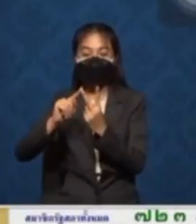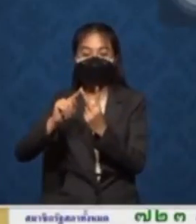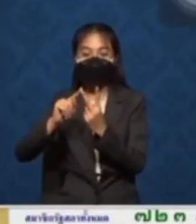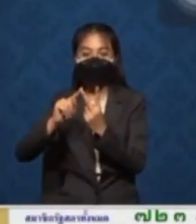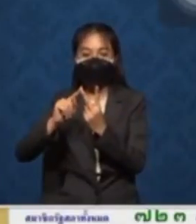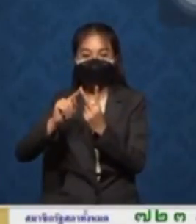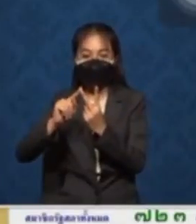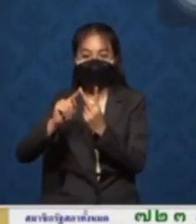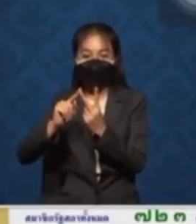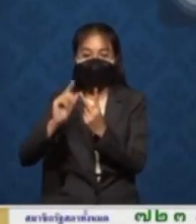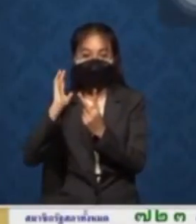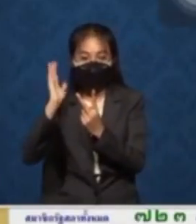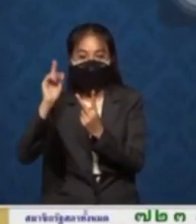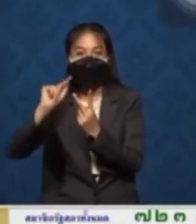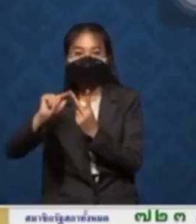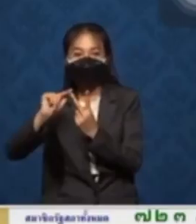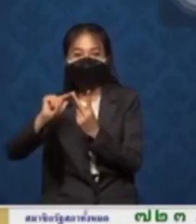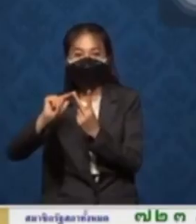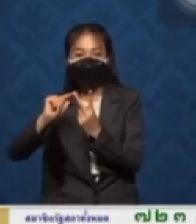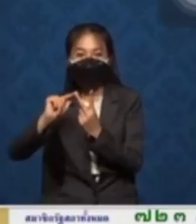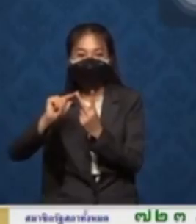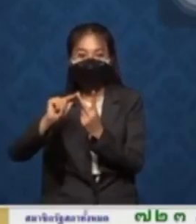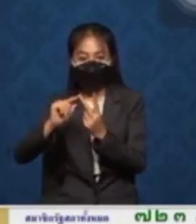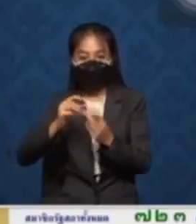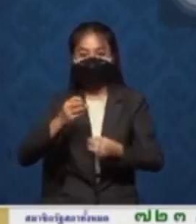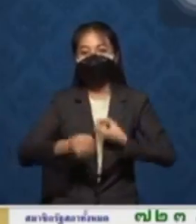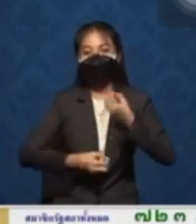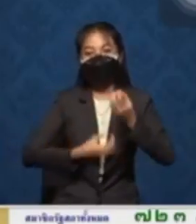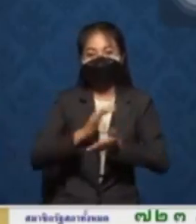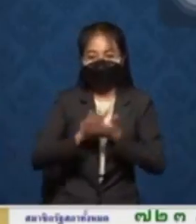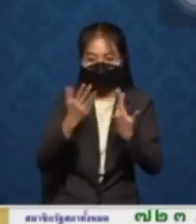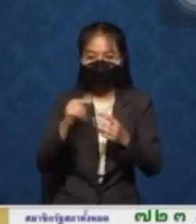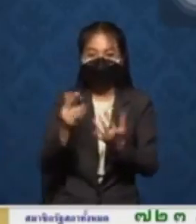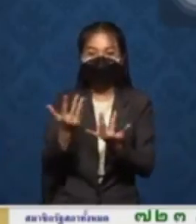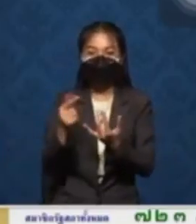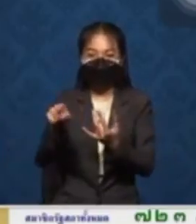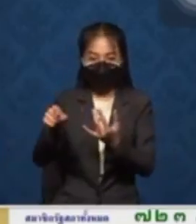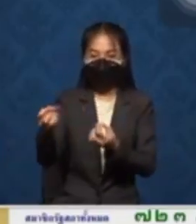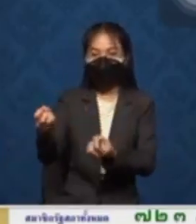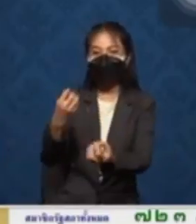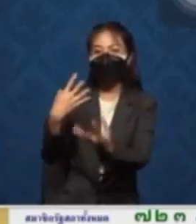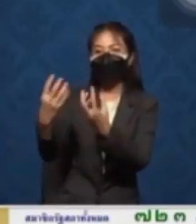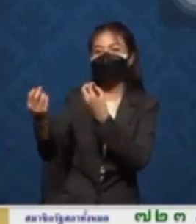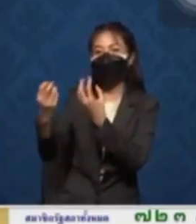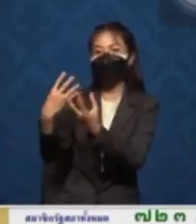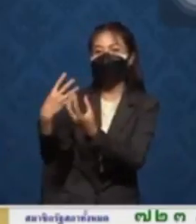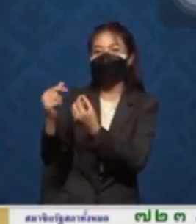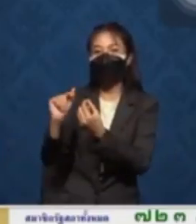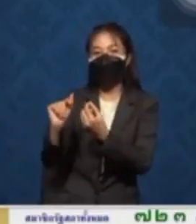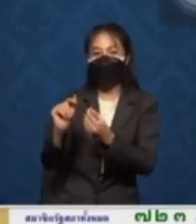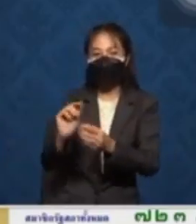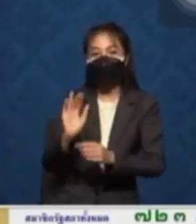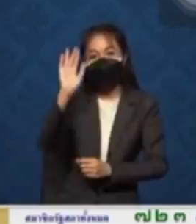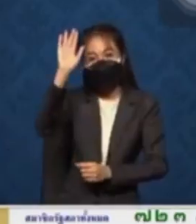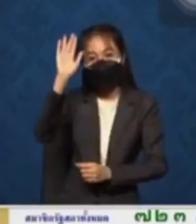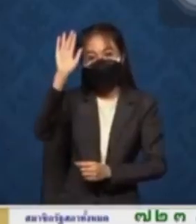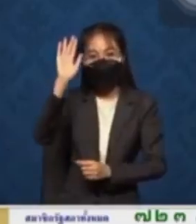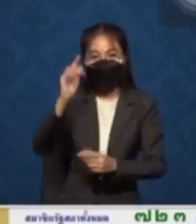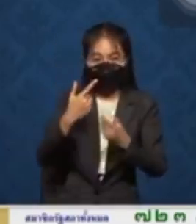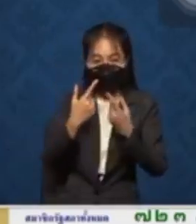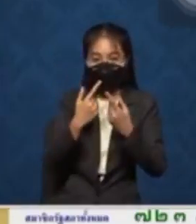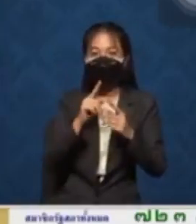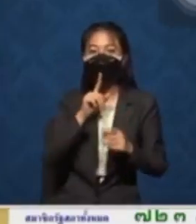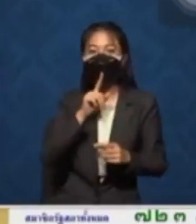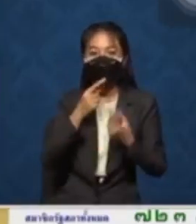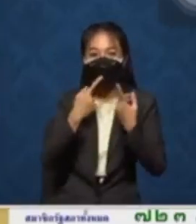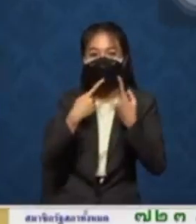วงที่2ก่อนที่เราจะเปิดรับฟังการอภิปรายจากสมาชิกรัฐสภาทุกท่านแล้วก็ลุกขึ้นมาตอบคำถาม ครับแล้วก็ข้อตัว